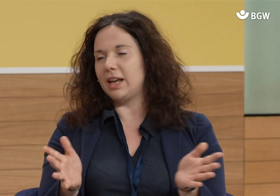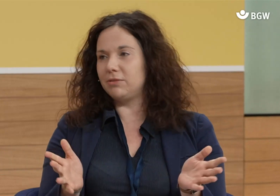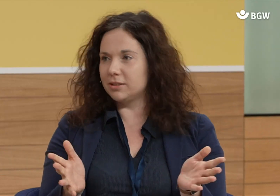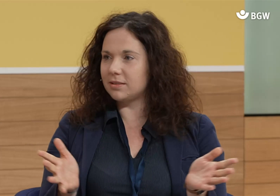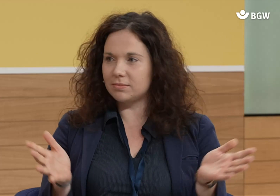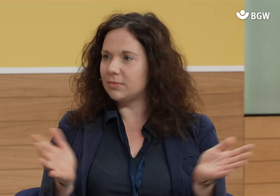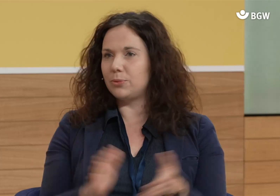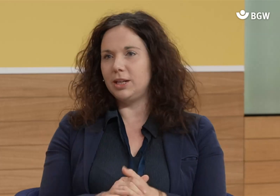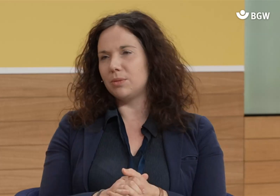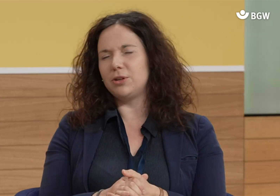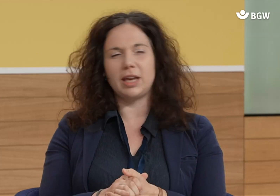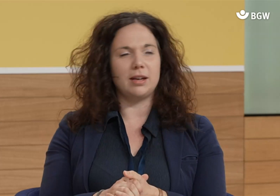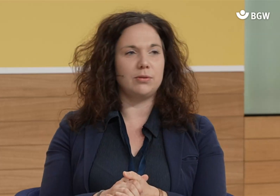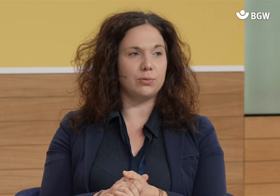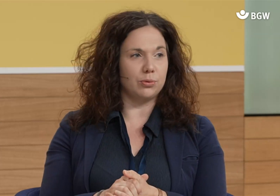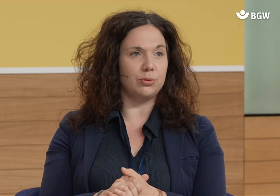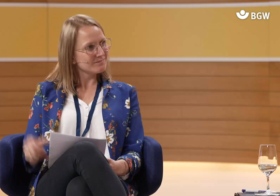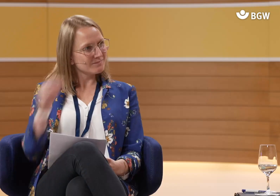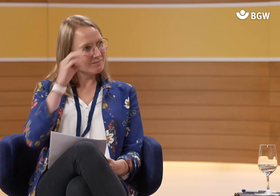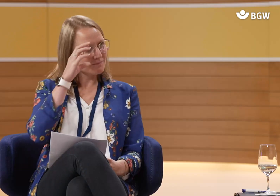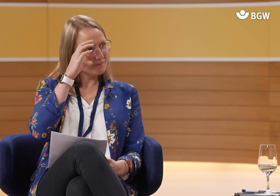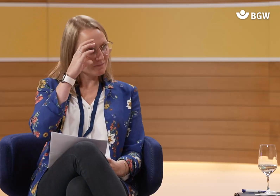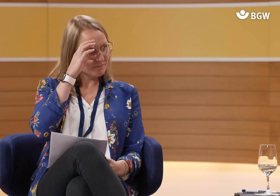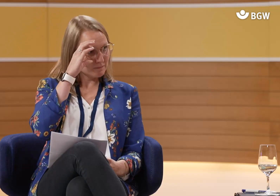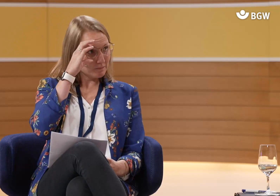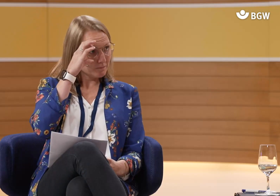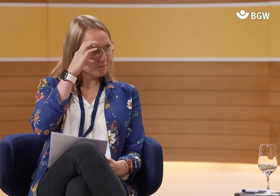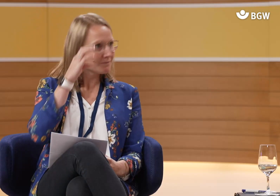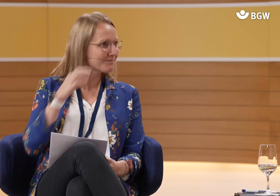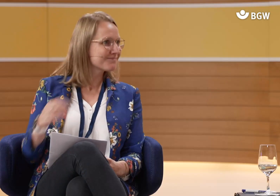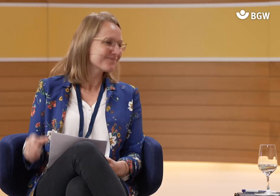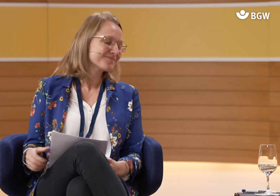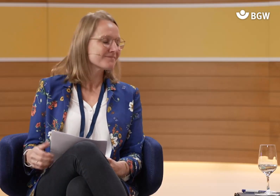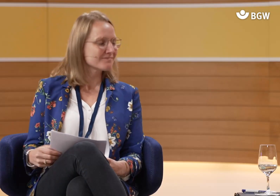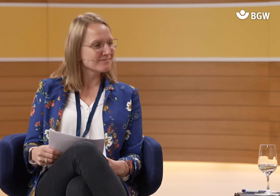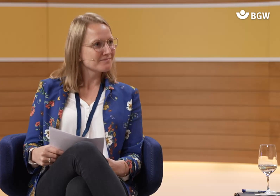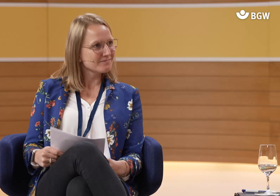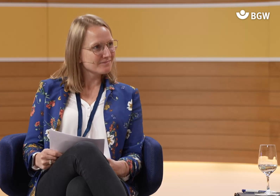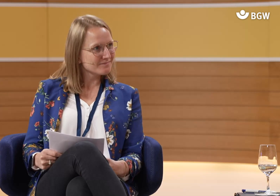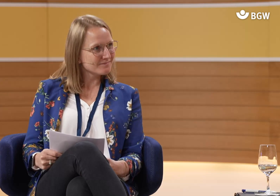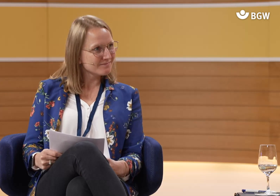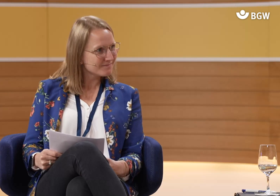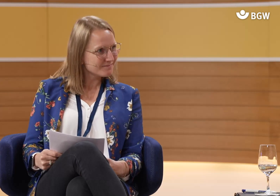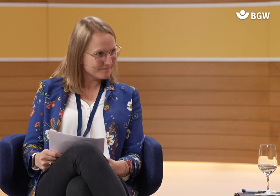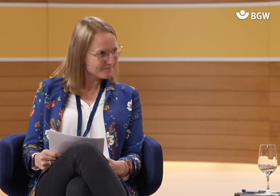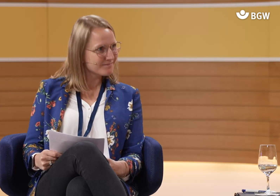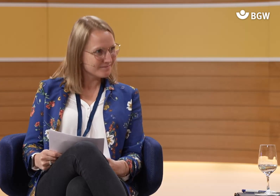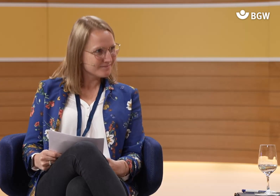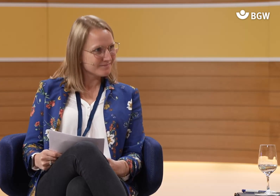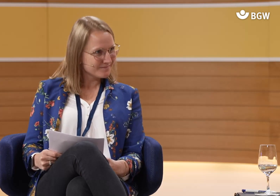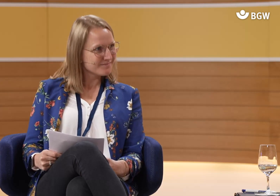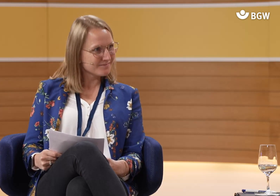Pandemie heraus. Wir haben das auf verschiedenen Ebenen kommuniziert. Ich glaube, über die klassischen Kanäle